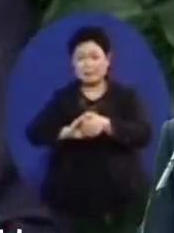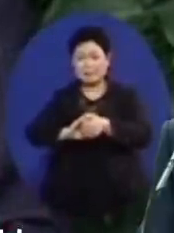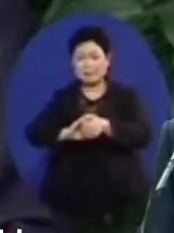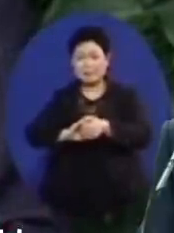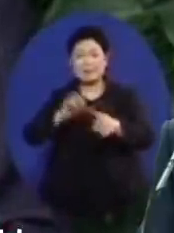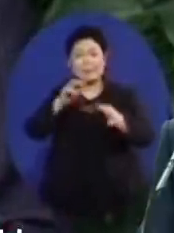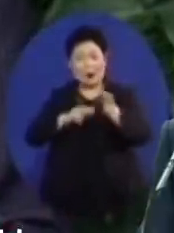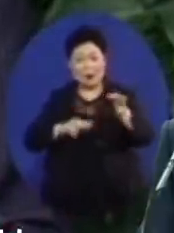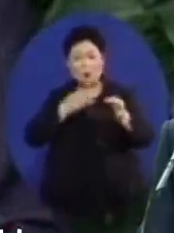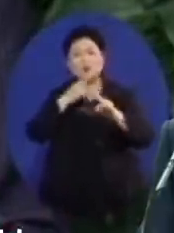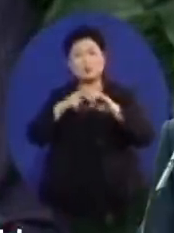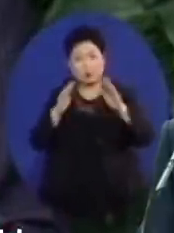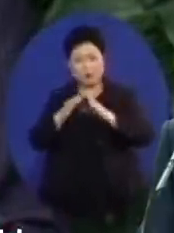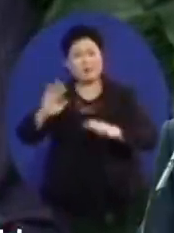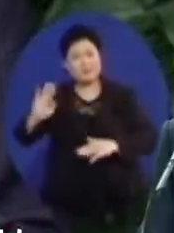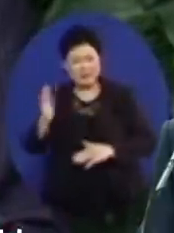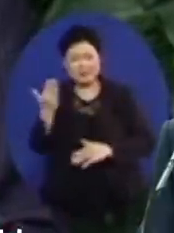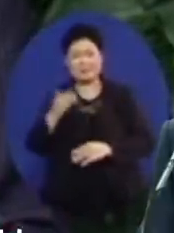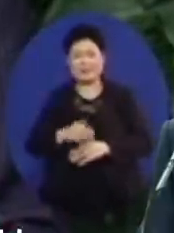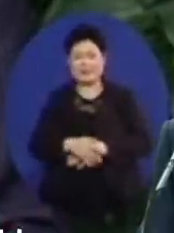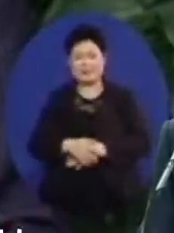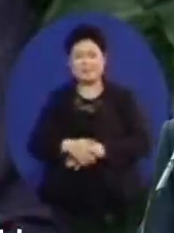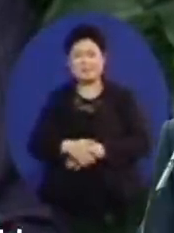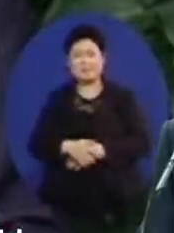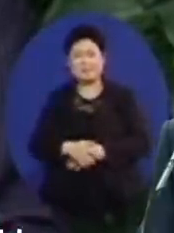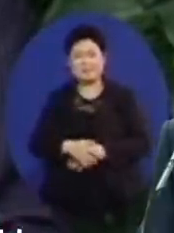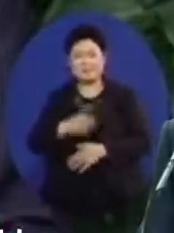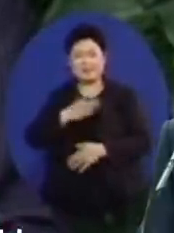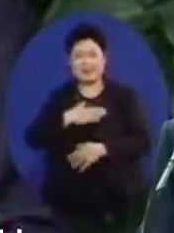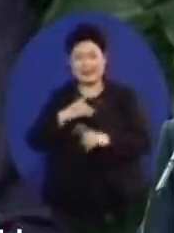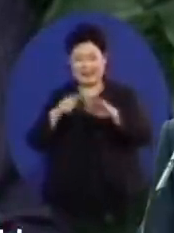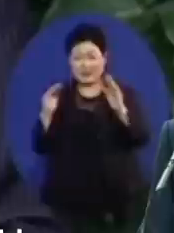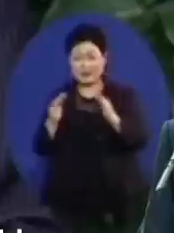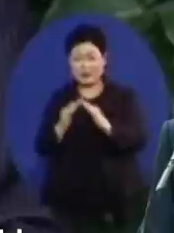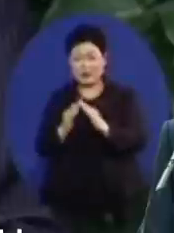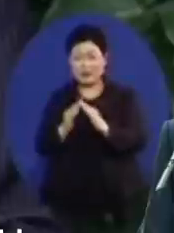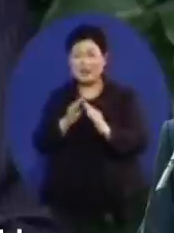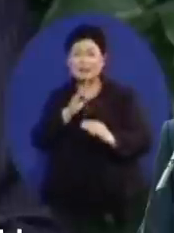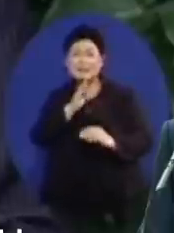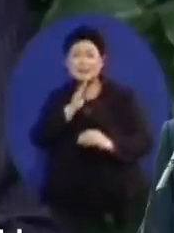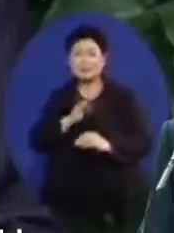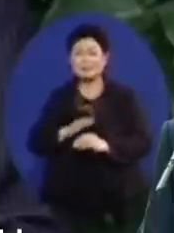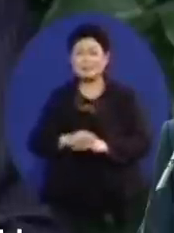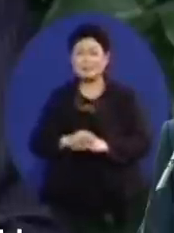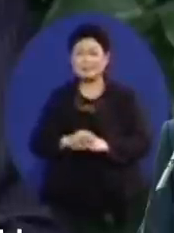이만한 교회가 되었습니다. 제가 이 교회 한참